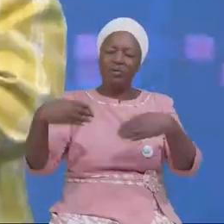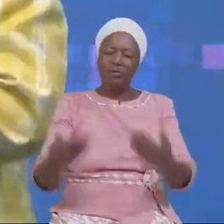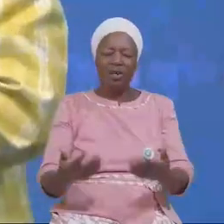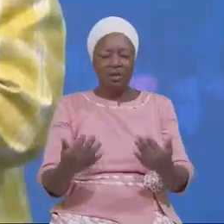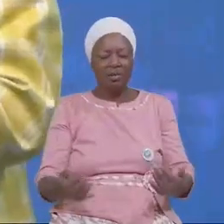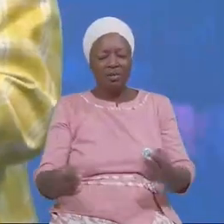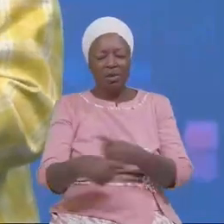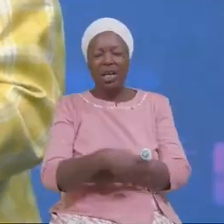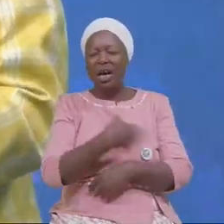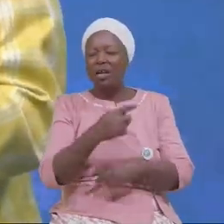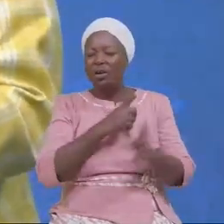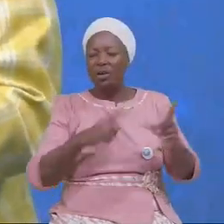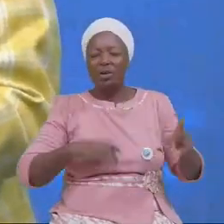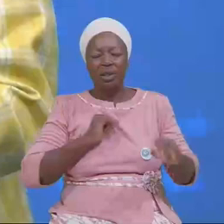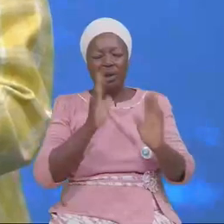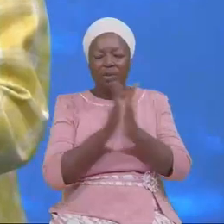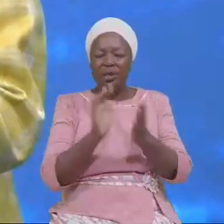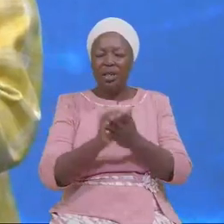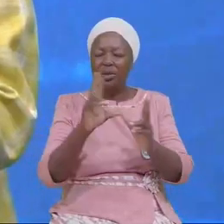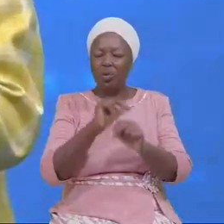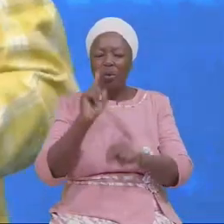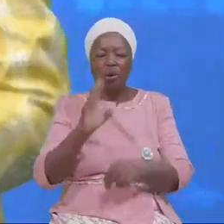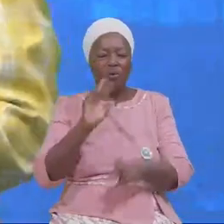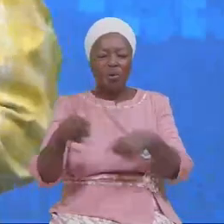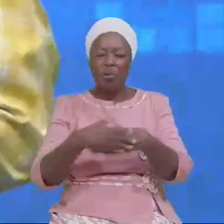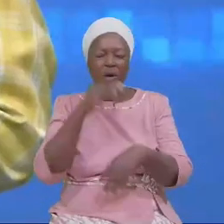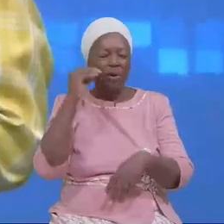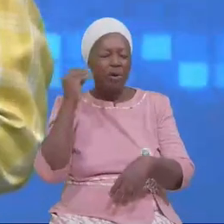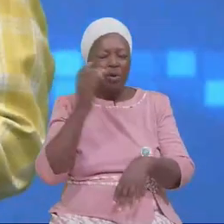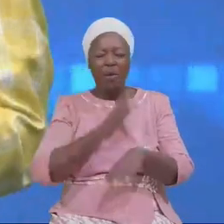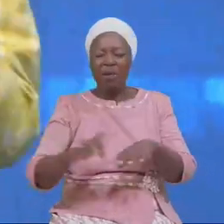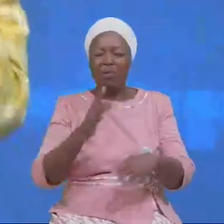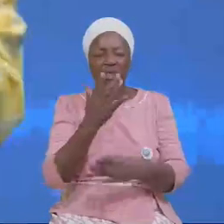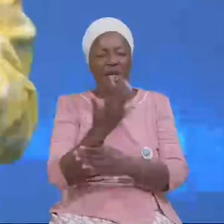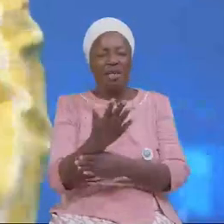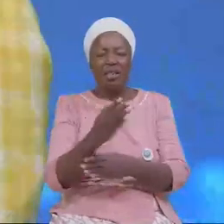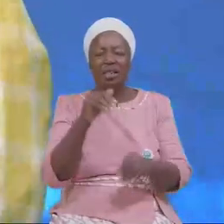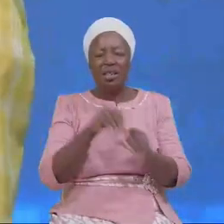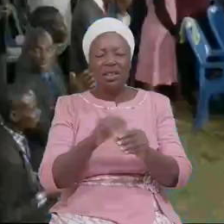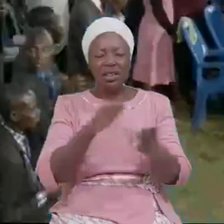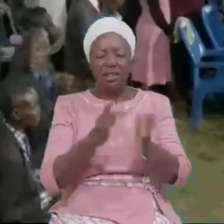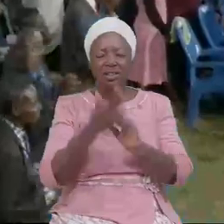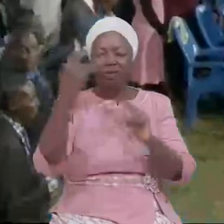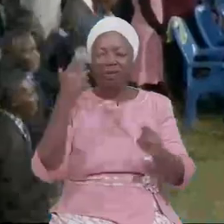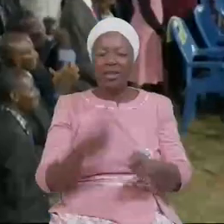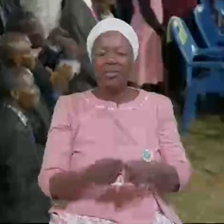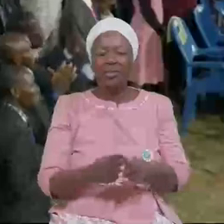ce jour, je prie que nul ne rentre chez lui les mains vides au nom de Jésus-Christ.